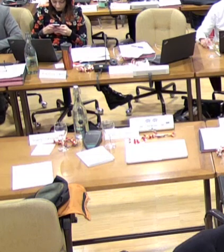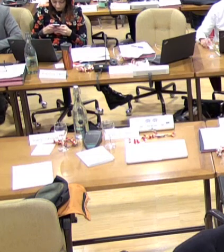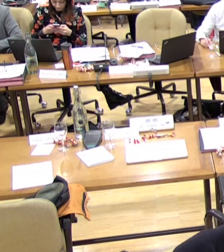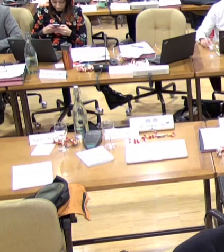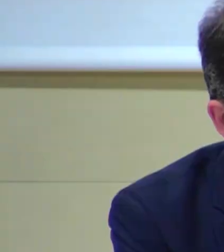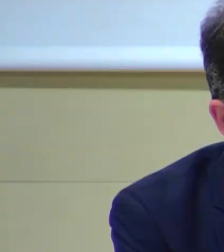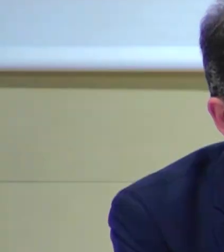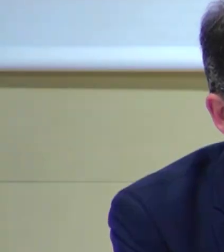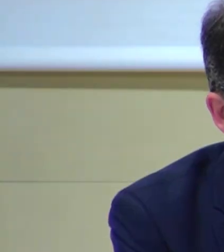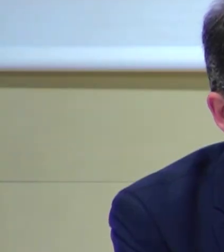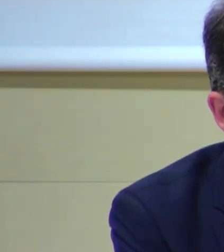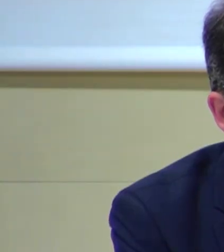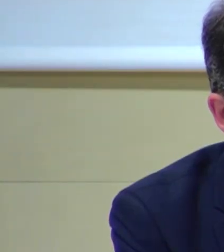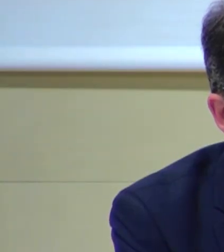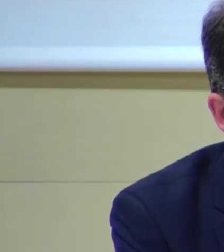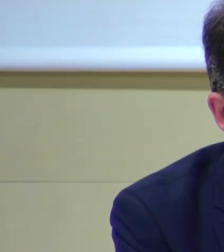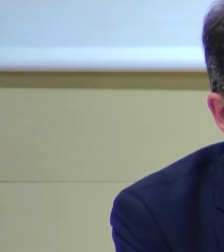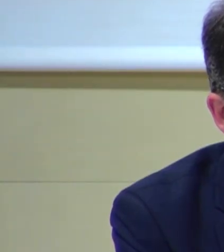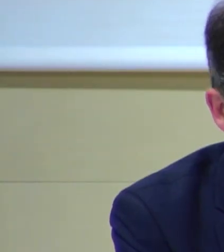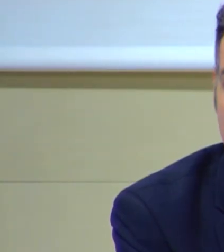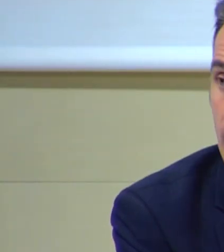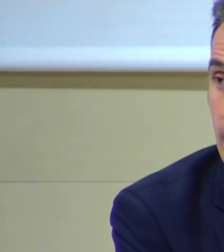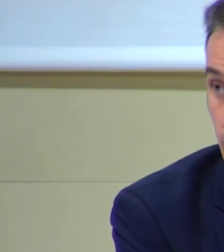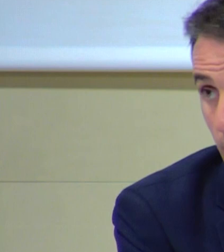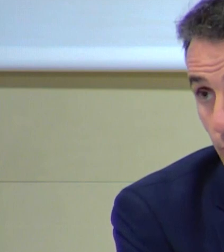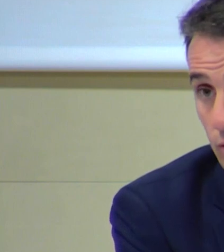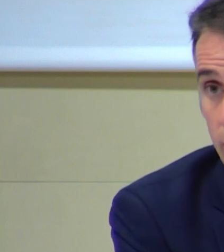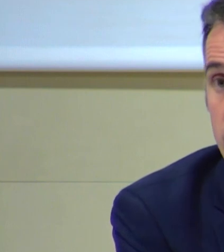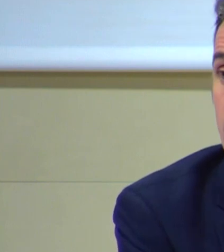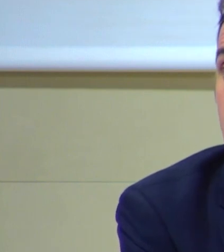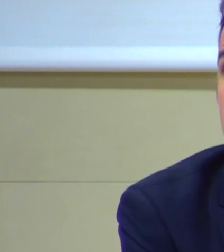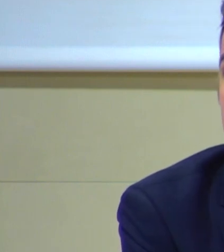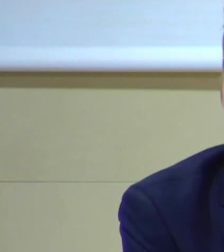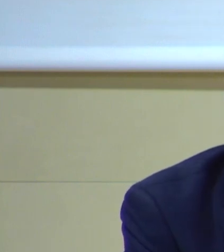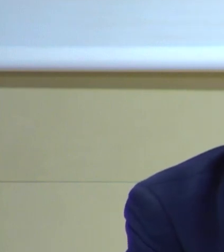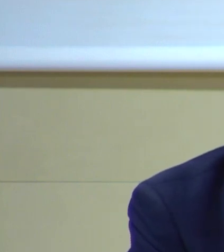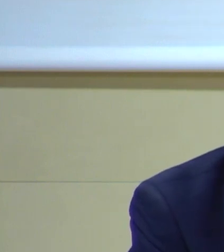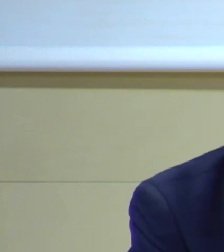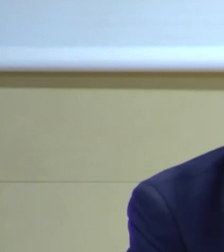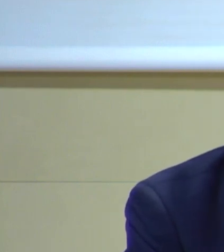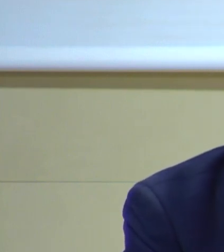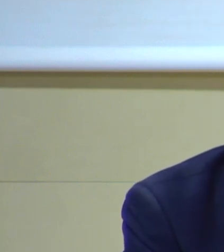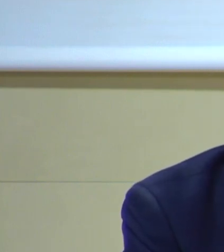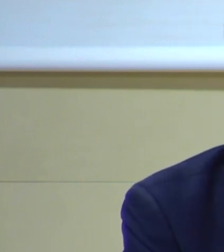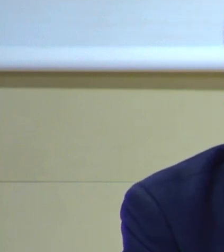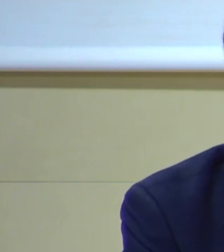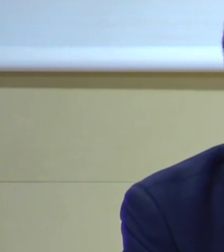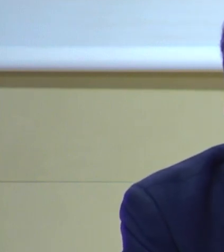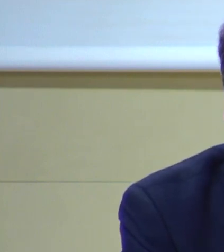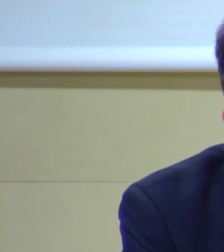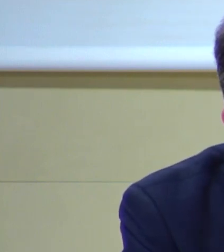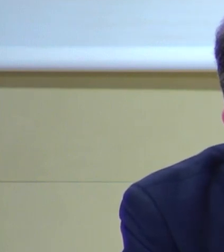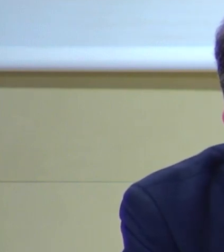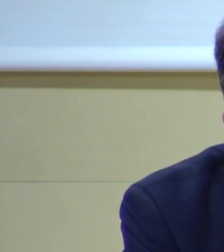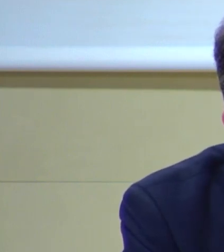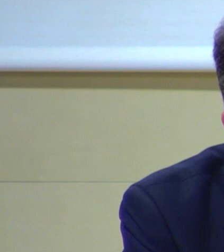unanimité délibération adoptée délibération numéro 20 monsieur c'est l'unanimité c'est comme ça que ça se calcule en fait c'est sur les votes exprimés